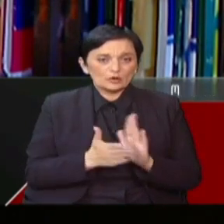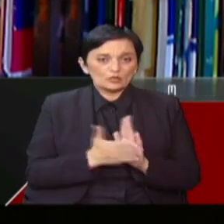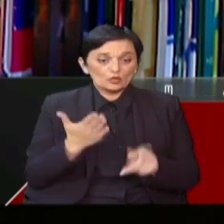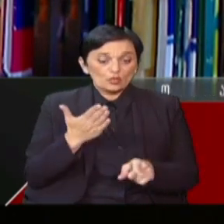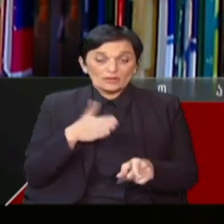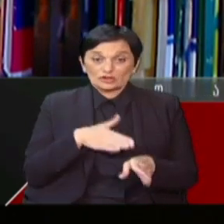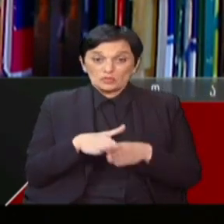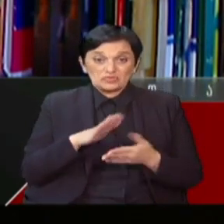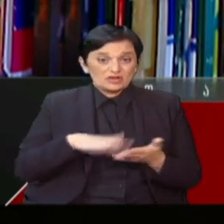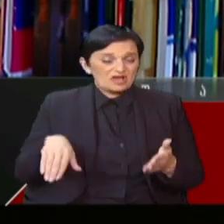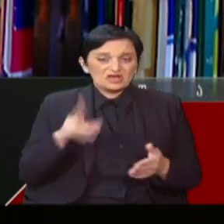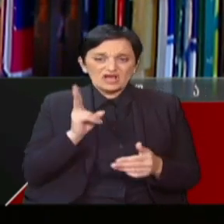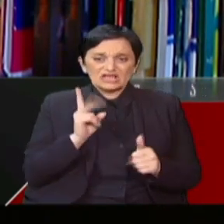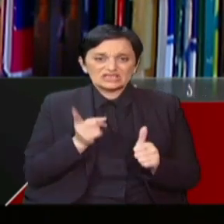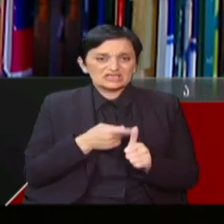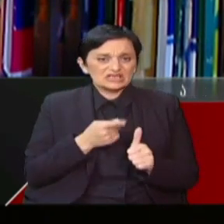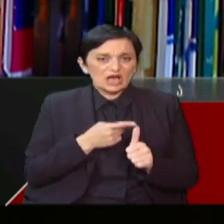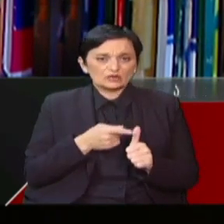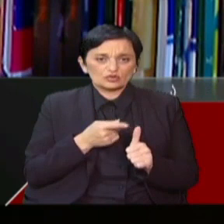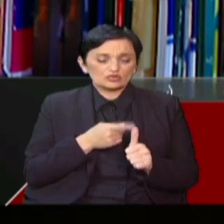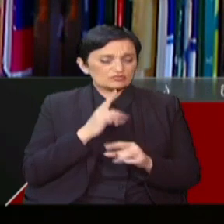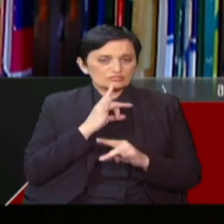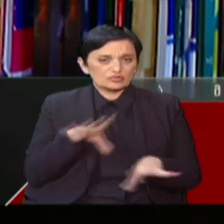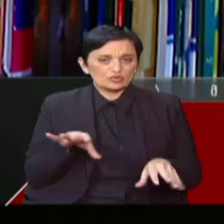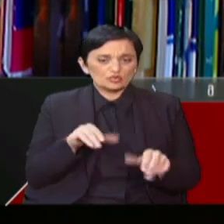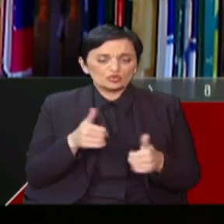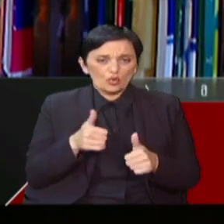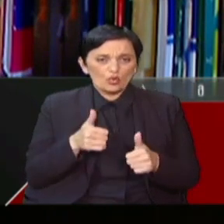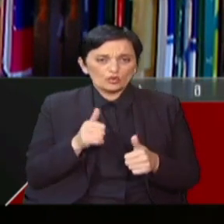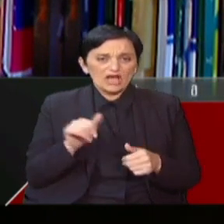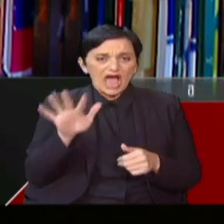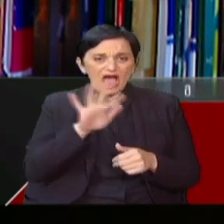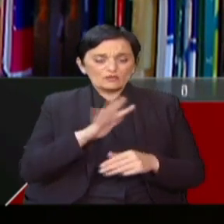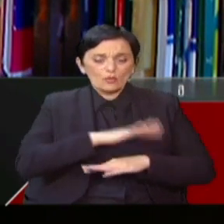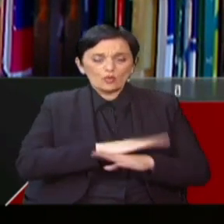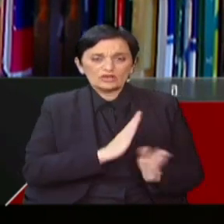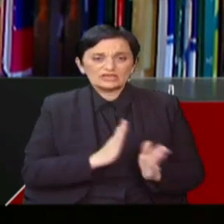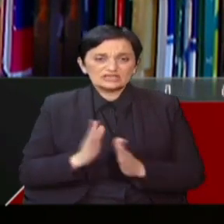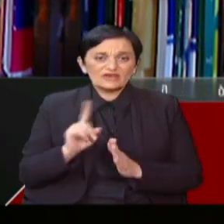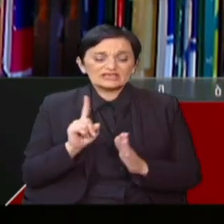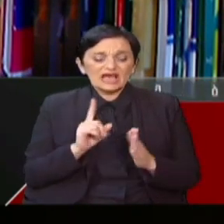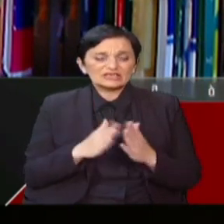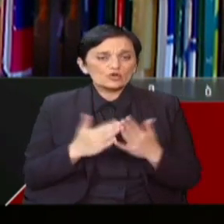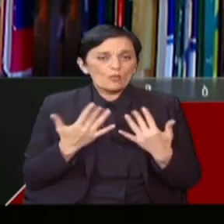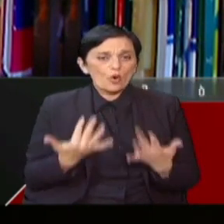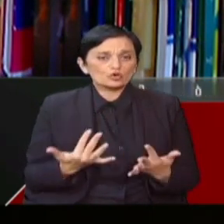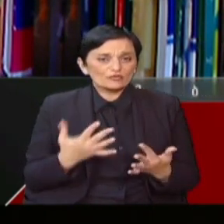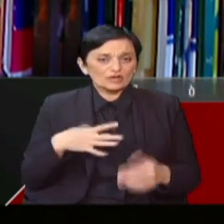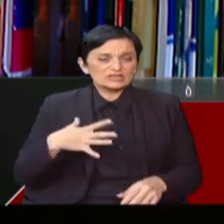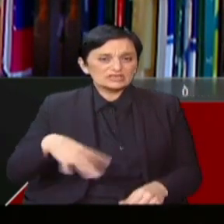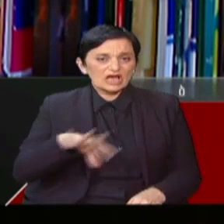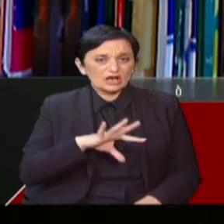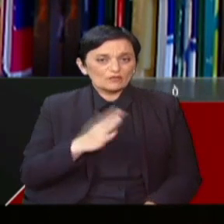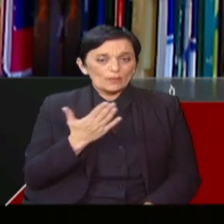რომლის შესრულების გარეშე კანდიდატის სტატუსი არ გამოვა, ისევე როგორც ევროპული ქცევა, რაც მოეთხოვება